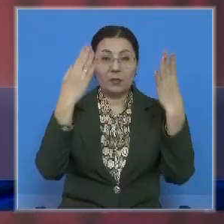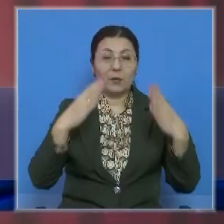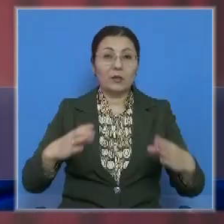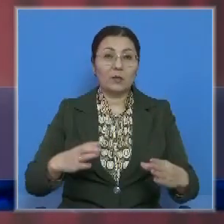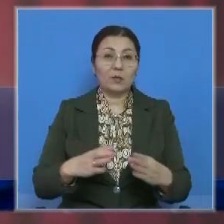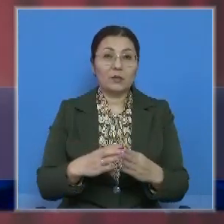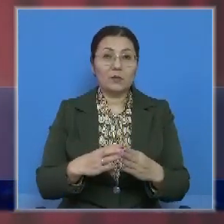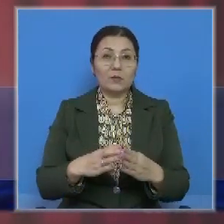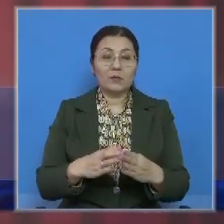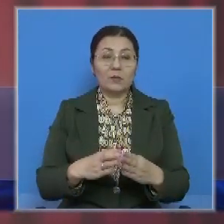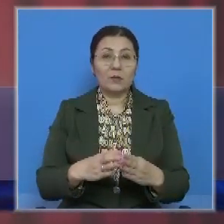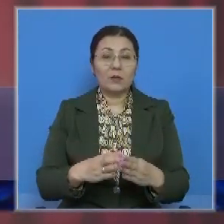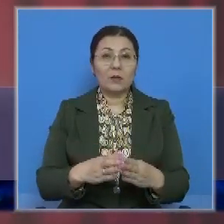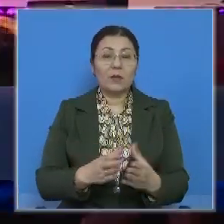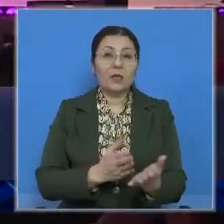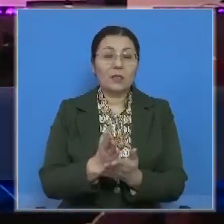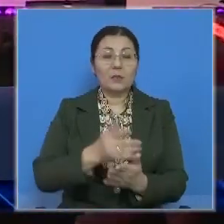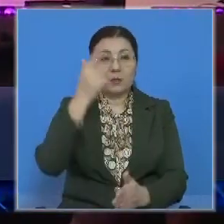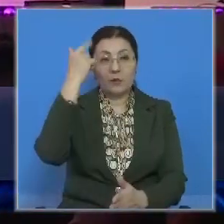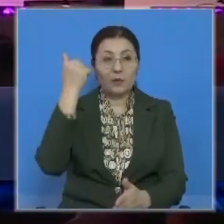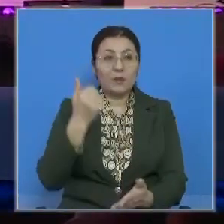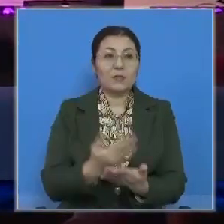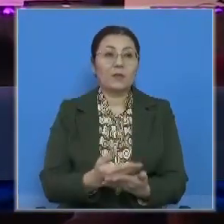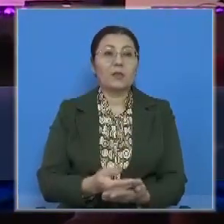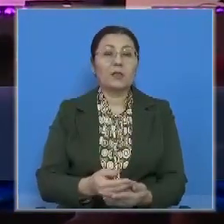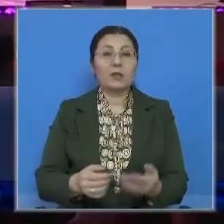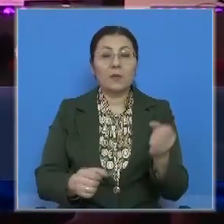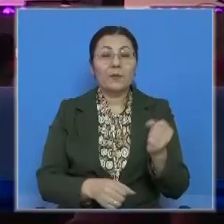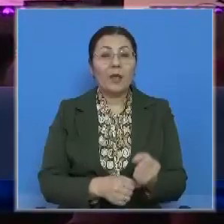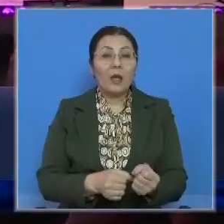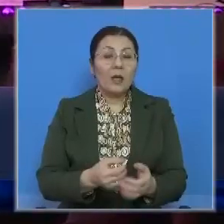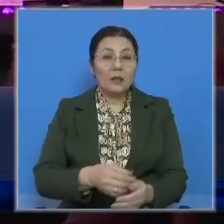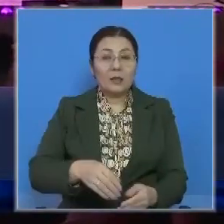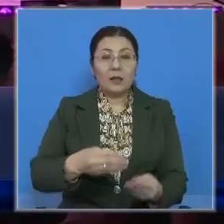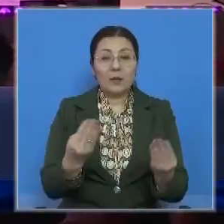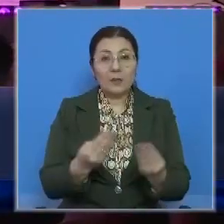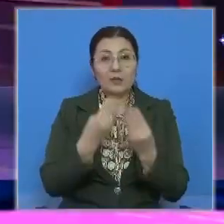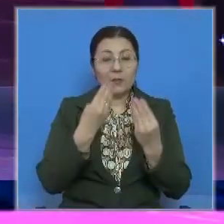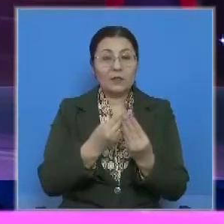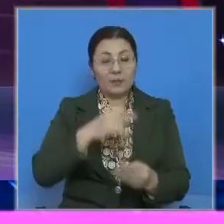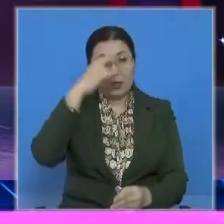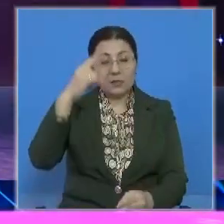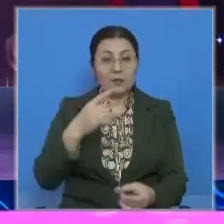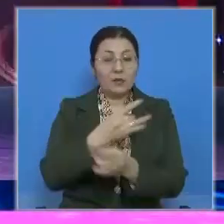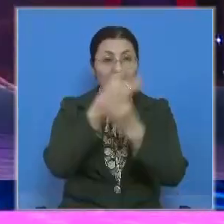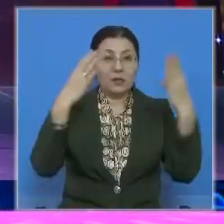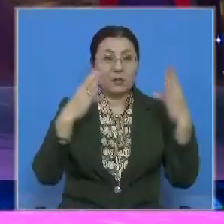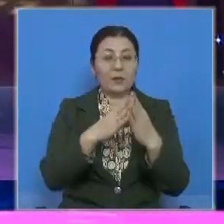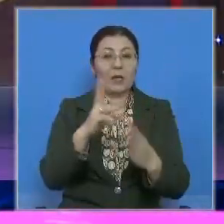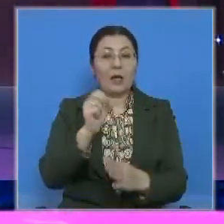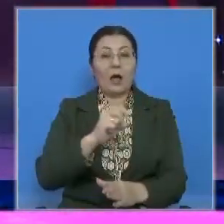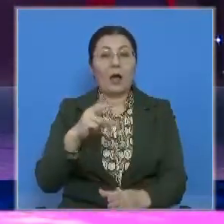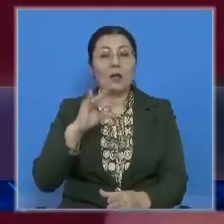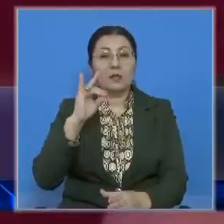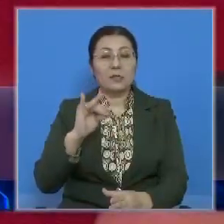бөлімінің қызметіне біз тәнтіміз. Мерейтой аясында қоғам қайраткері Қазақстан Республикасы мәдениет саласының үздігі Қази